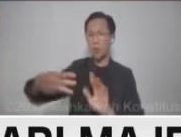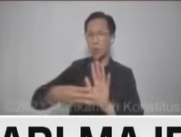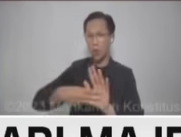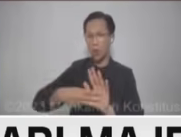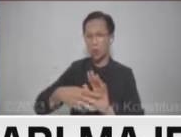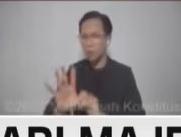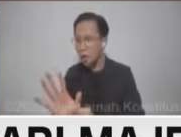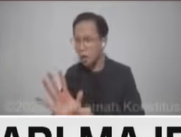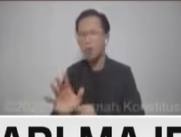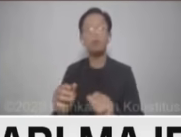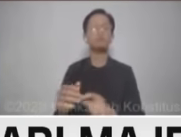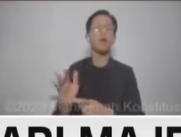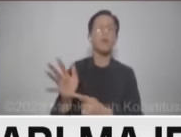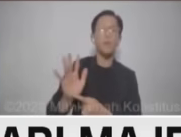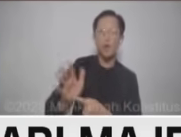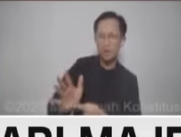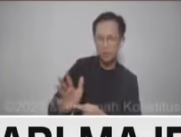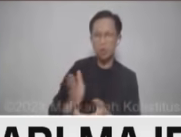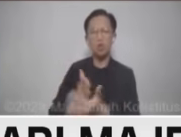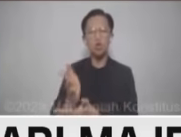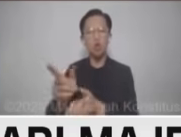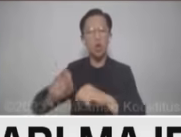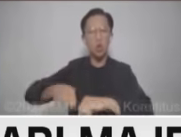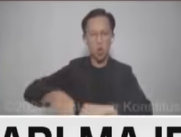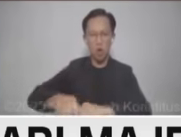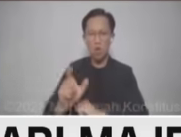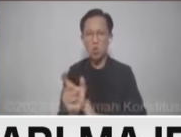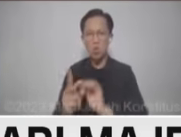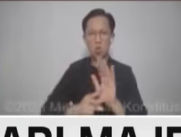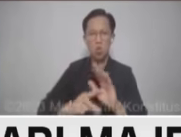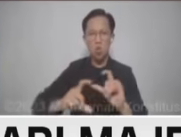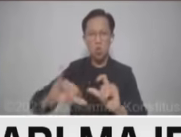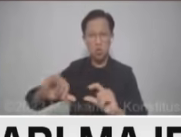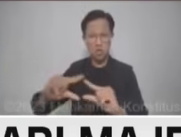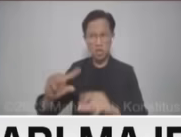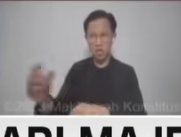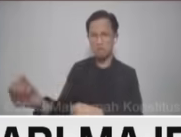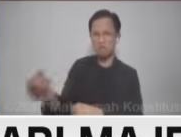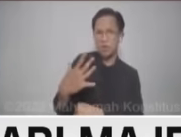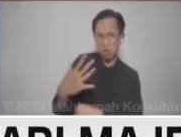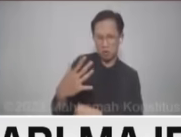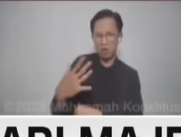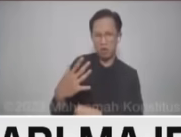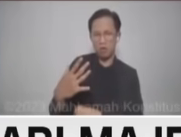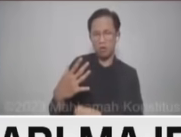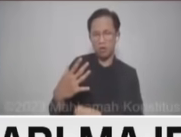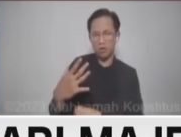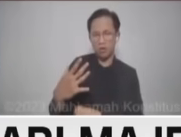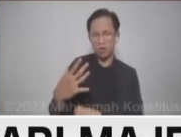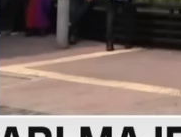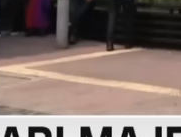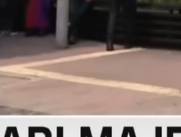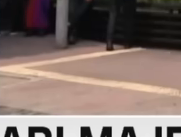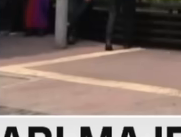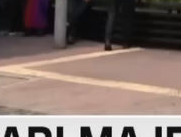mentweet tuh sekitar jam 12. kurang ya tadi saya menduga bahwa putusannya itu adalah pemberhentian ee dari jabatan